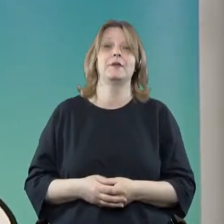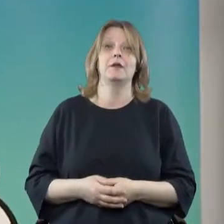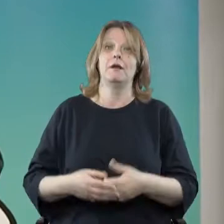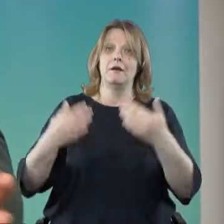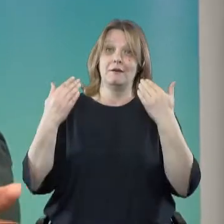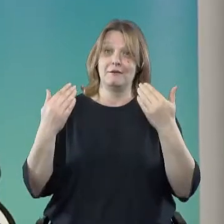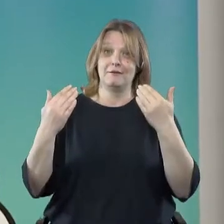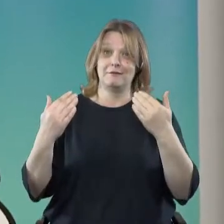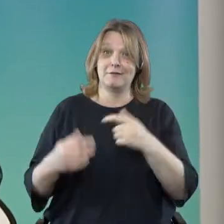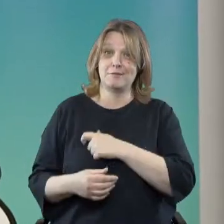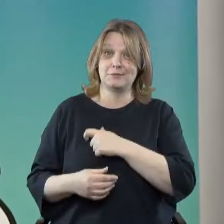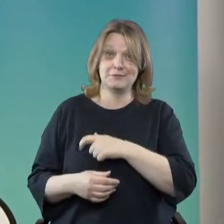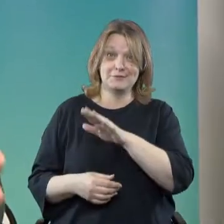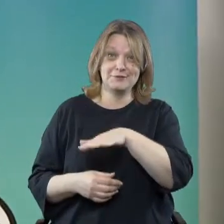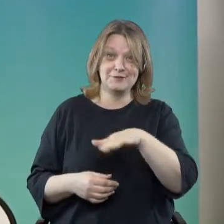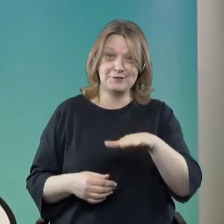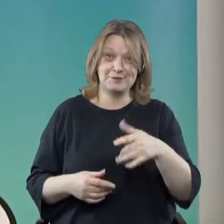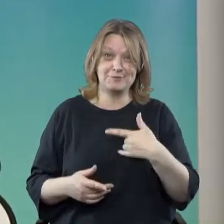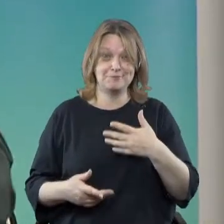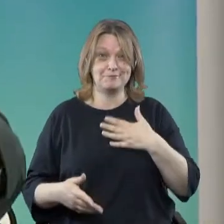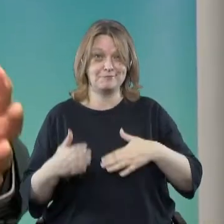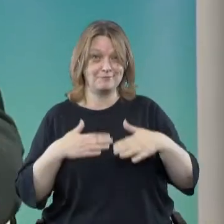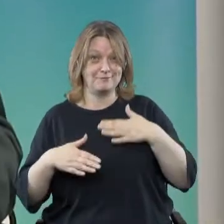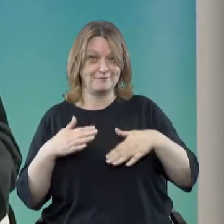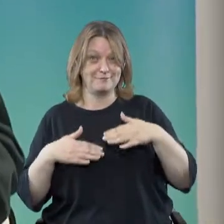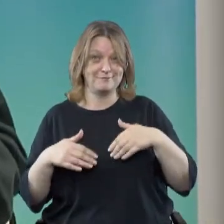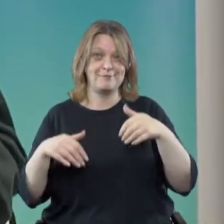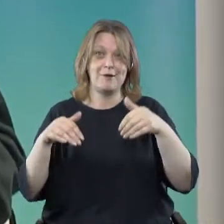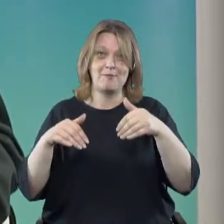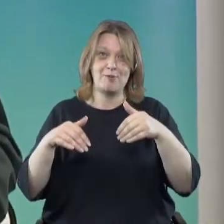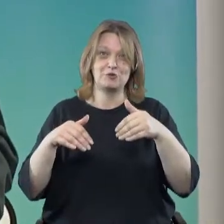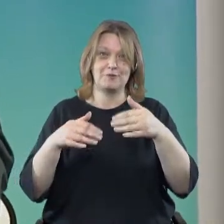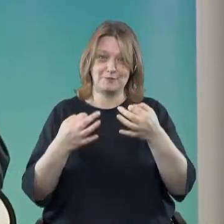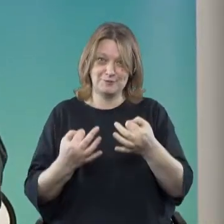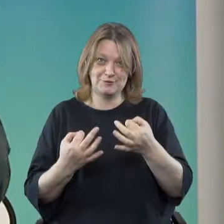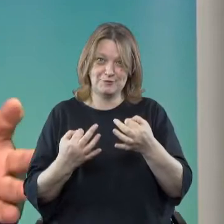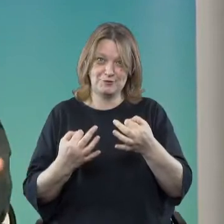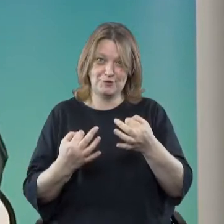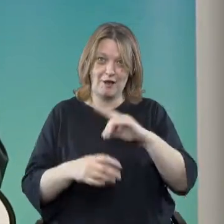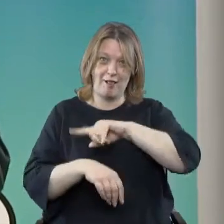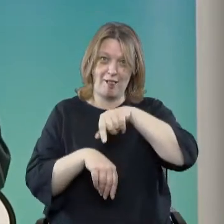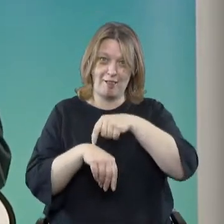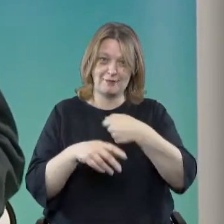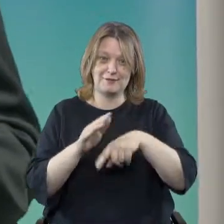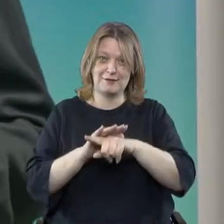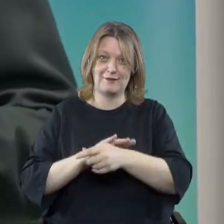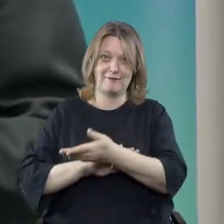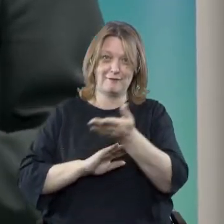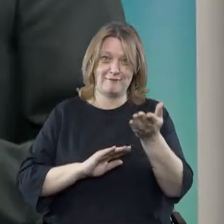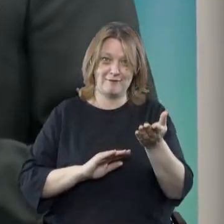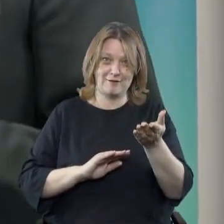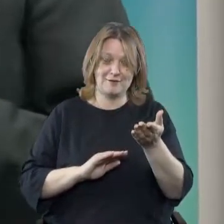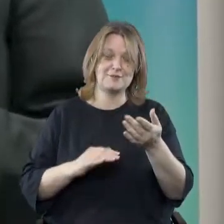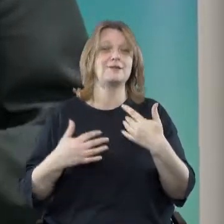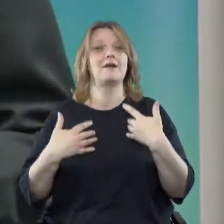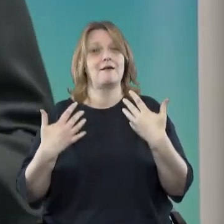serdecznie, drogie dzieci. Cieszymy się, że możemy poprowadzić tę lekcję dla was. Ja chciałem